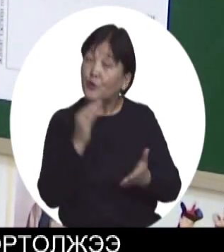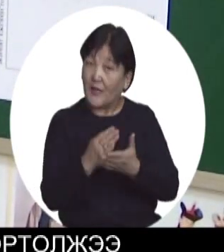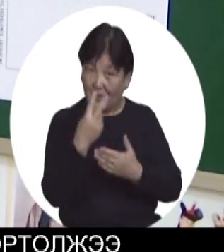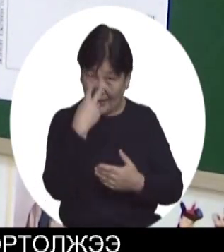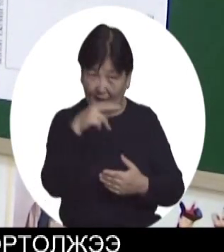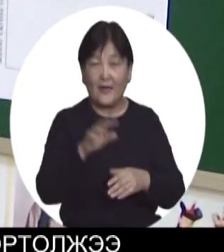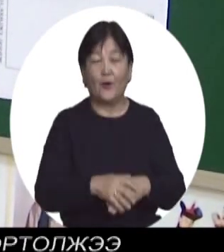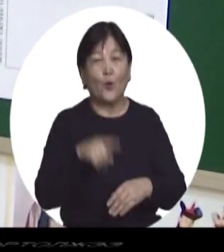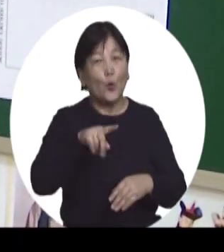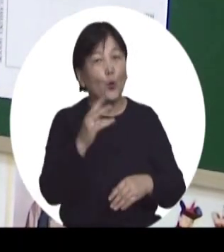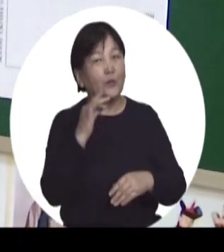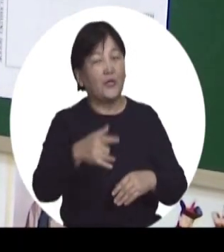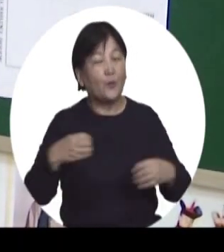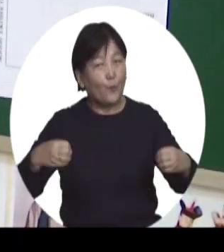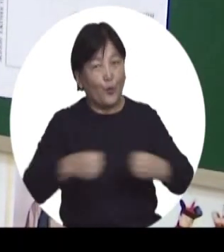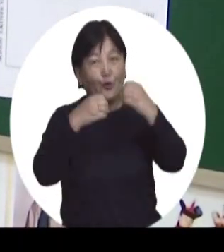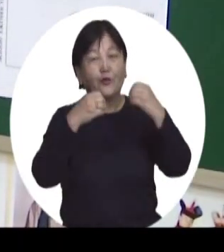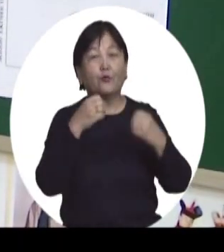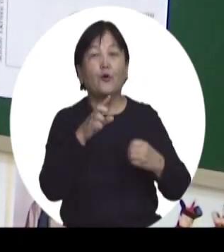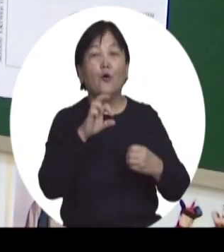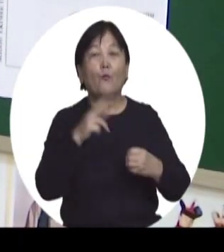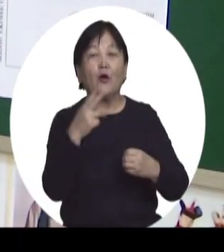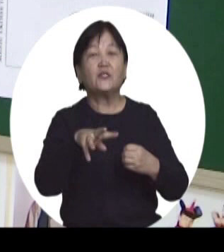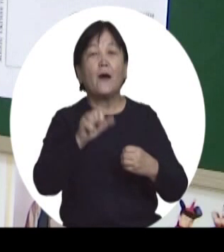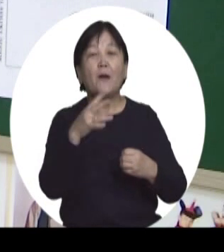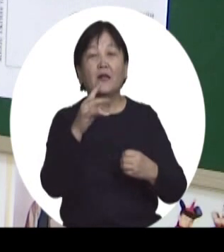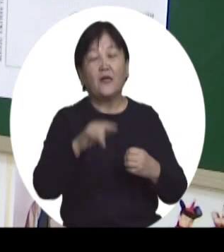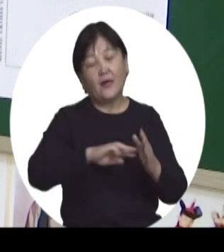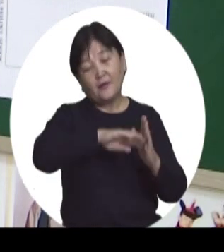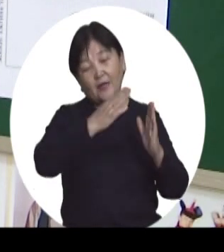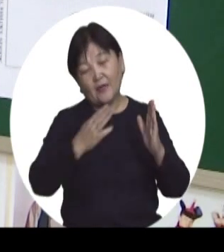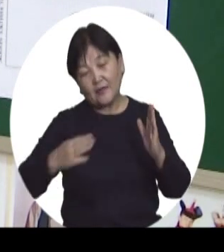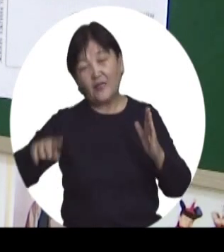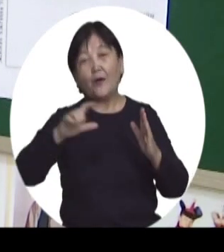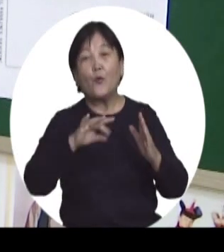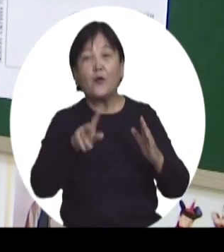одоо мөргөлдөлтийн онд болон Больцманны тархалтын мөрийнгаараа тайлбарлая.